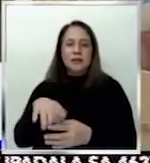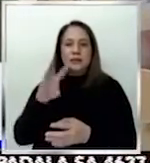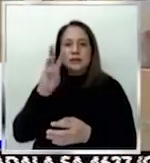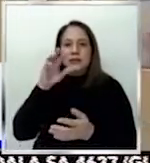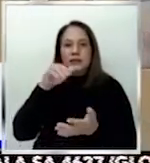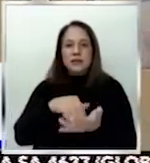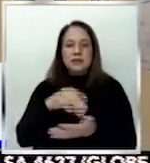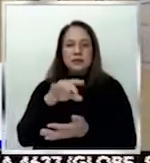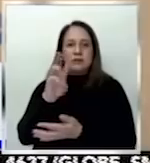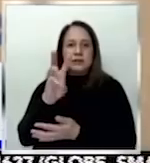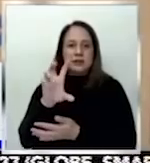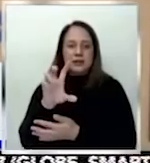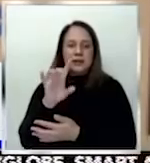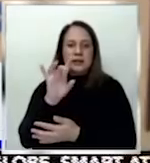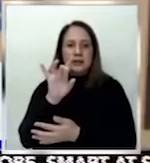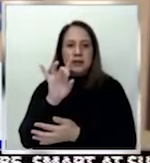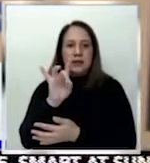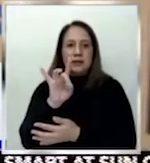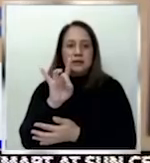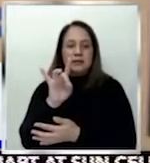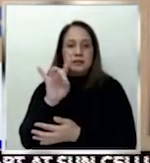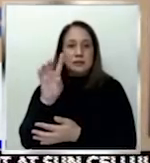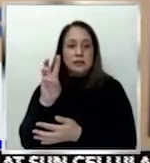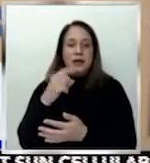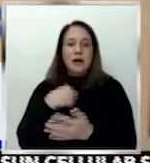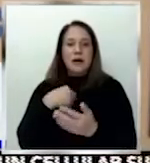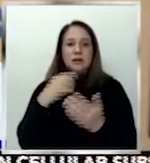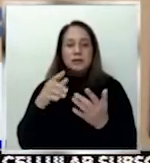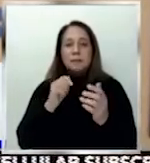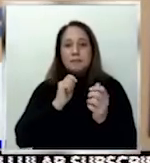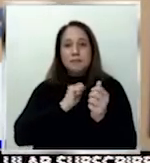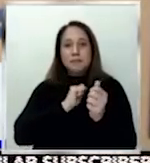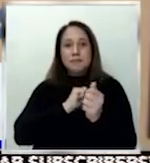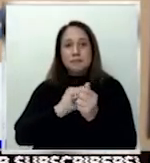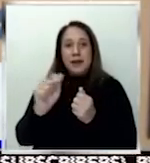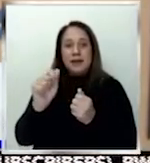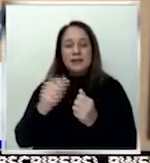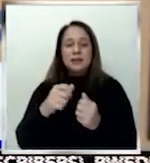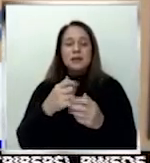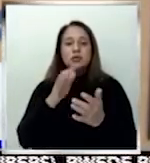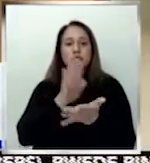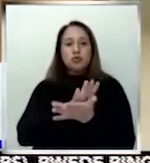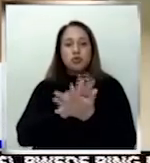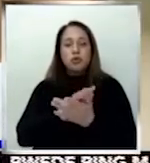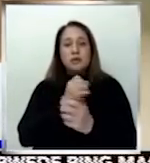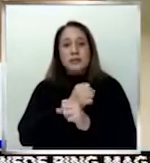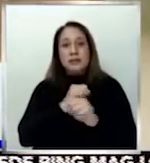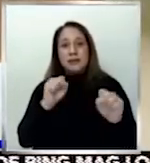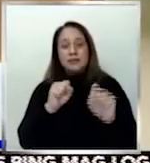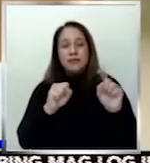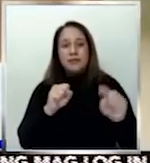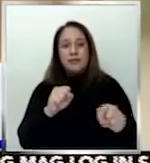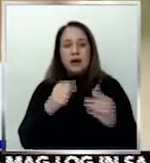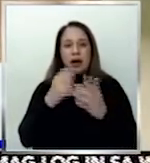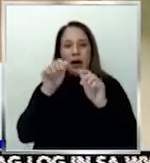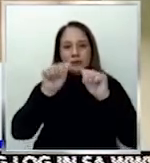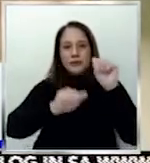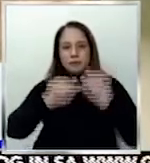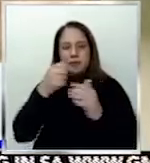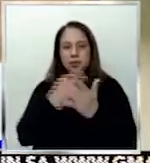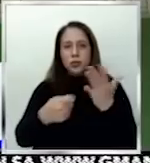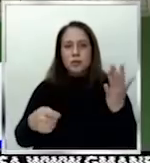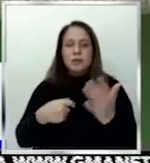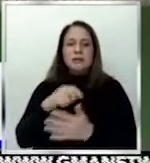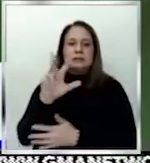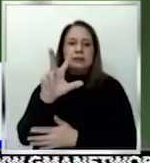6,686 na paaralan sa buong bansa ang nakapasa na sa School Safety Assessment Tool ng DepEd. Pero 304 lamang dito